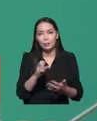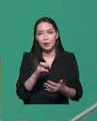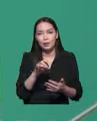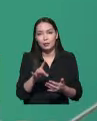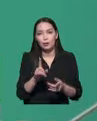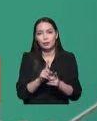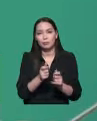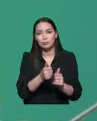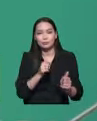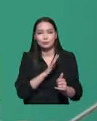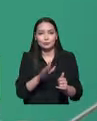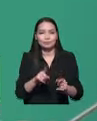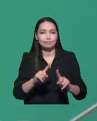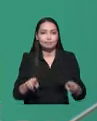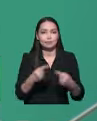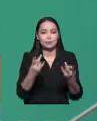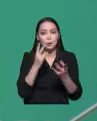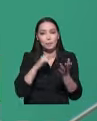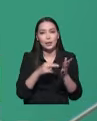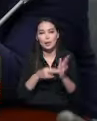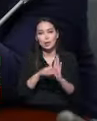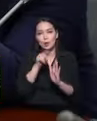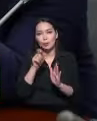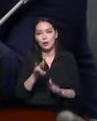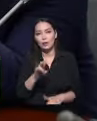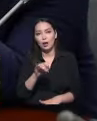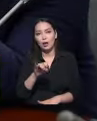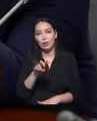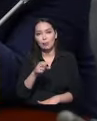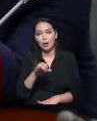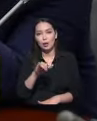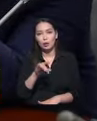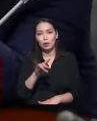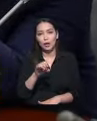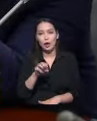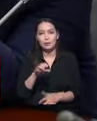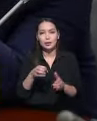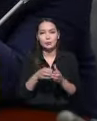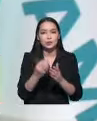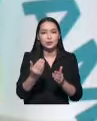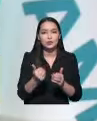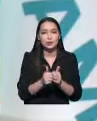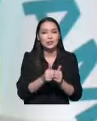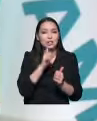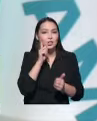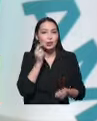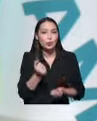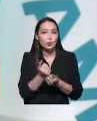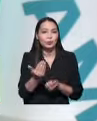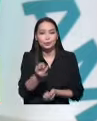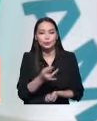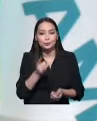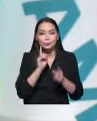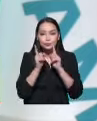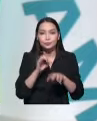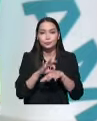асыру жолдарын қарастыруымыз қажет. Бұл туралы депутат Нартай Аралбайұлы Аманат партиясы жанындағы жастарды қолдау жөніндегі республикалық кеңесте